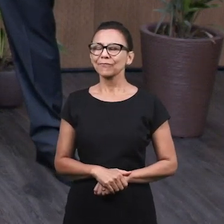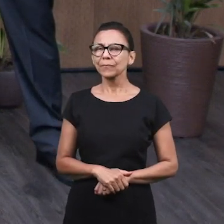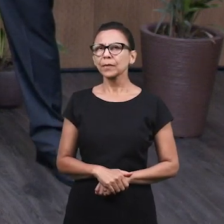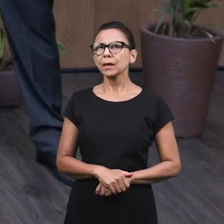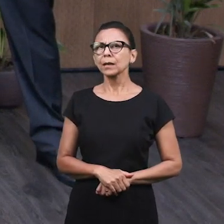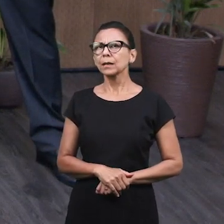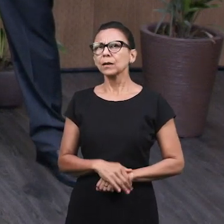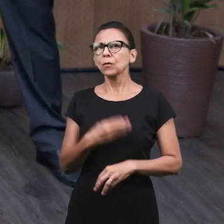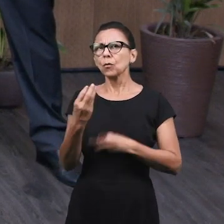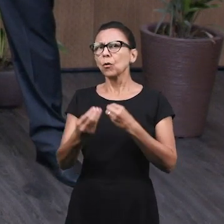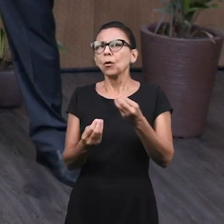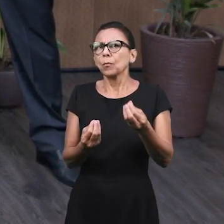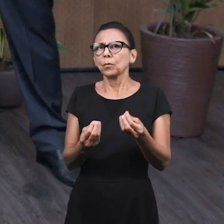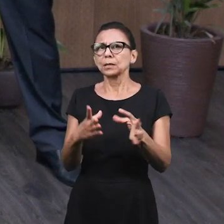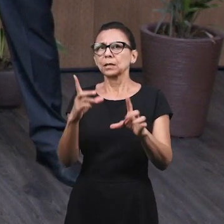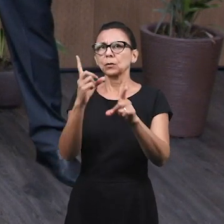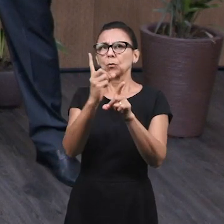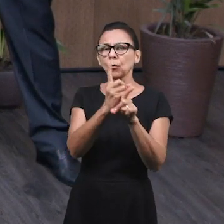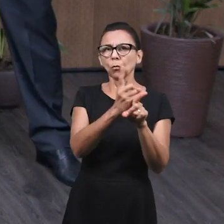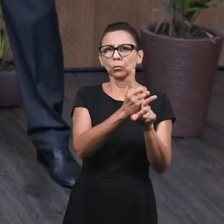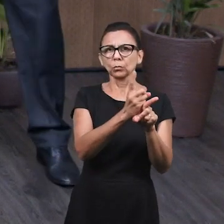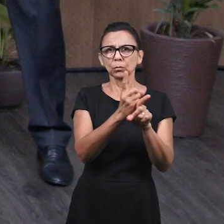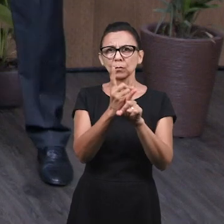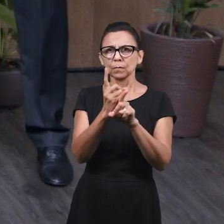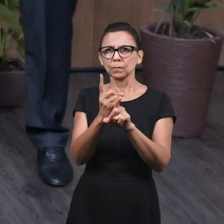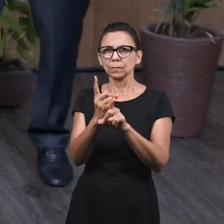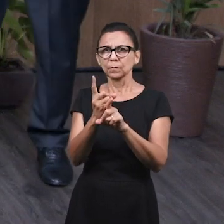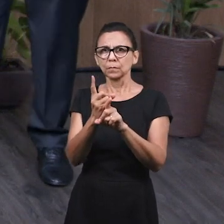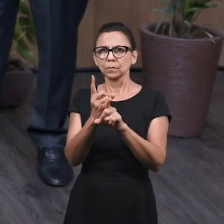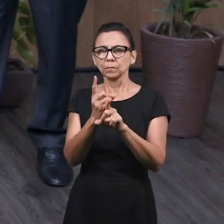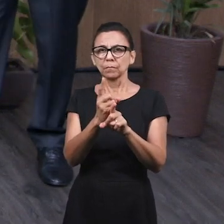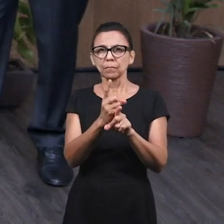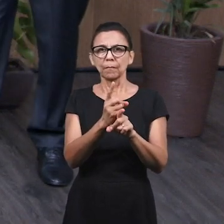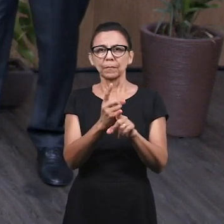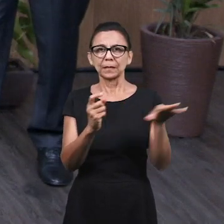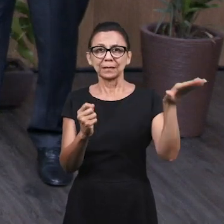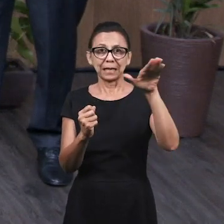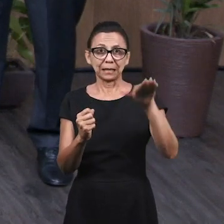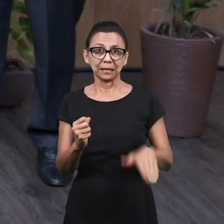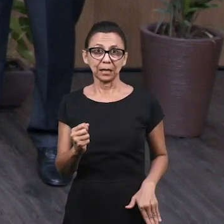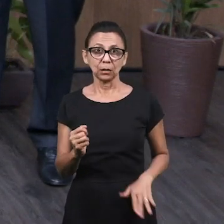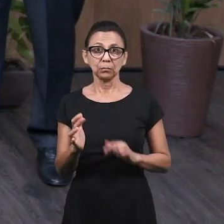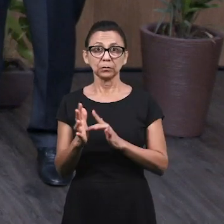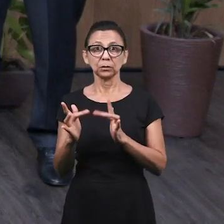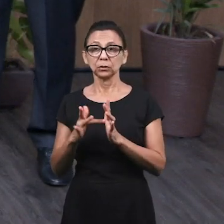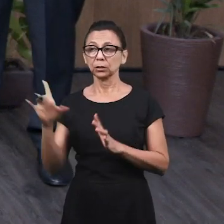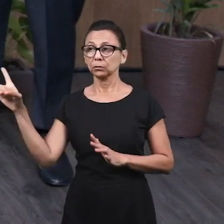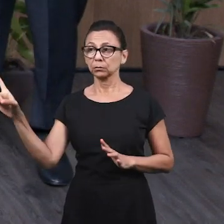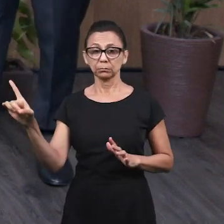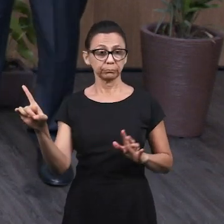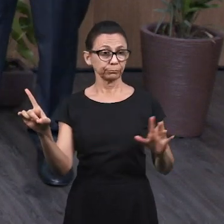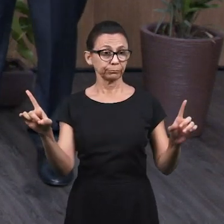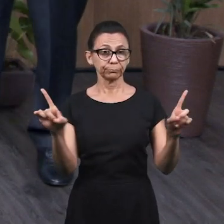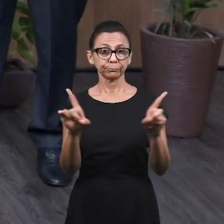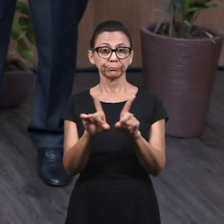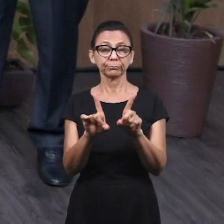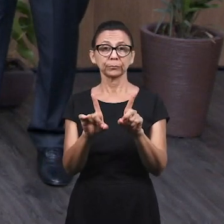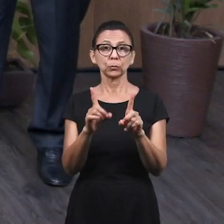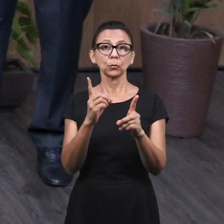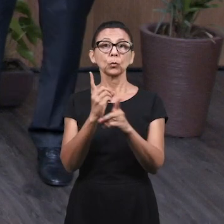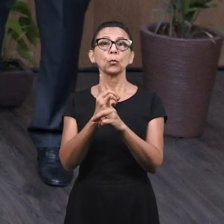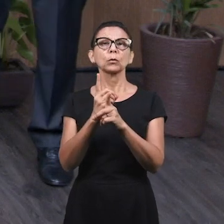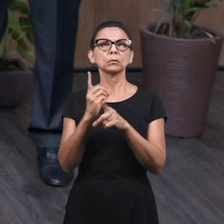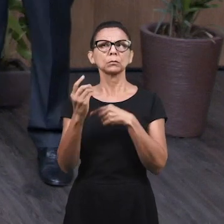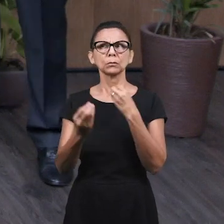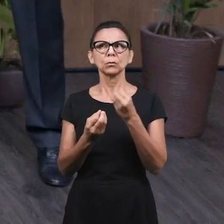Seigneur Jésus, qui s'est transformée en vérité dans la rencontre à partir du Seigneur Jésus? Mais au